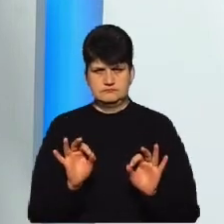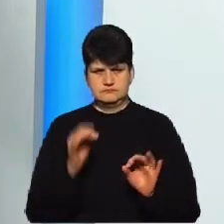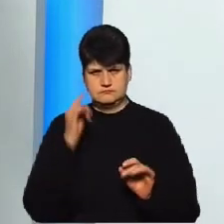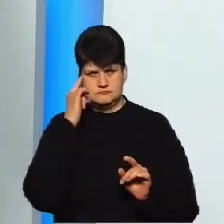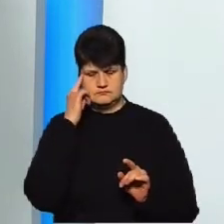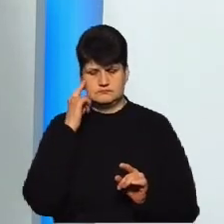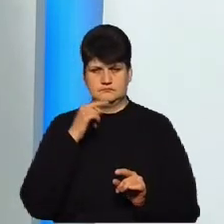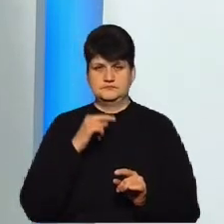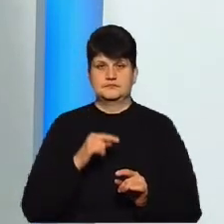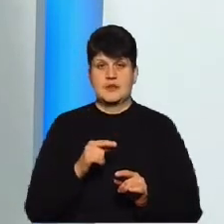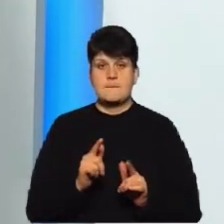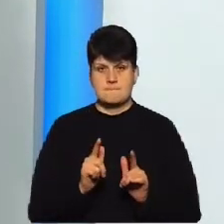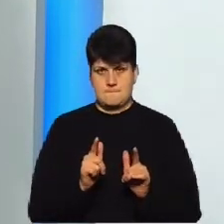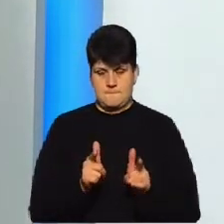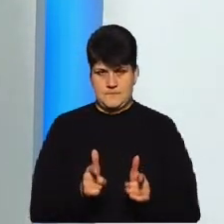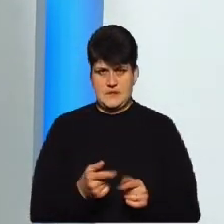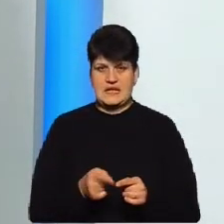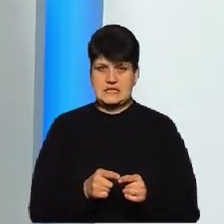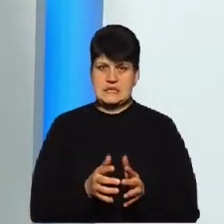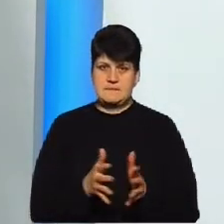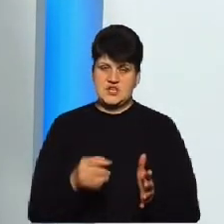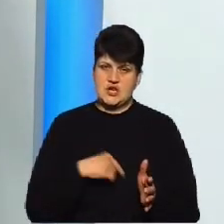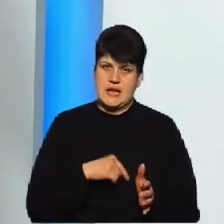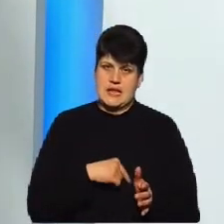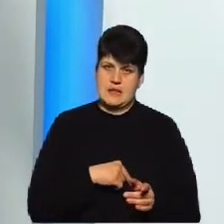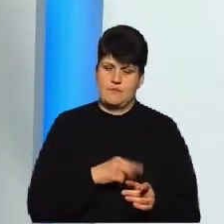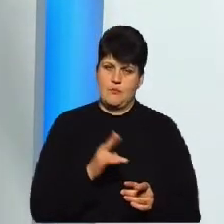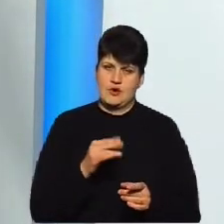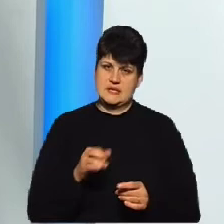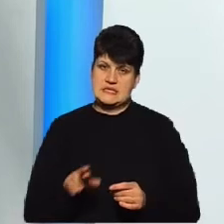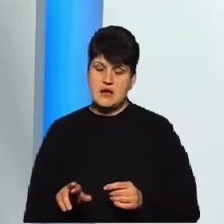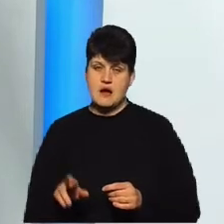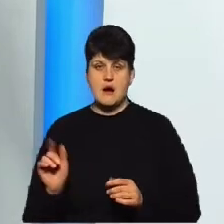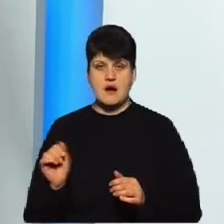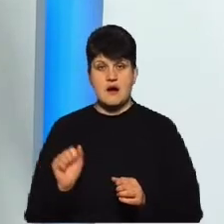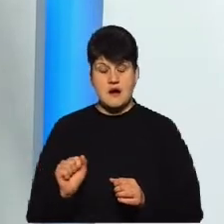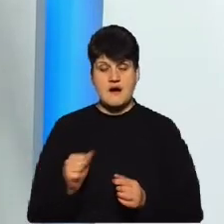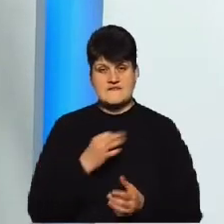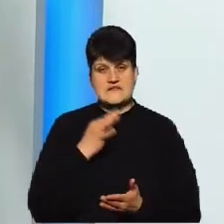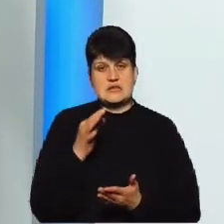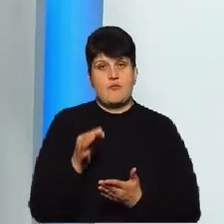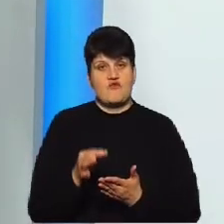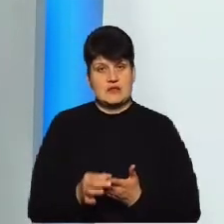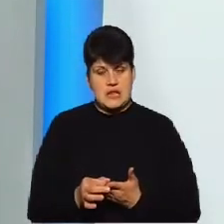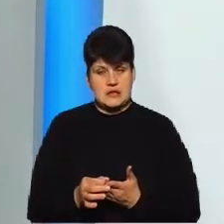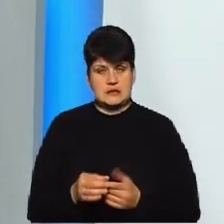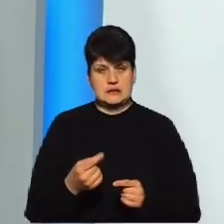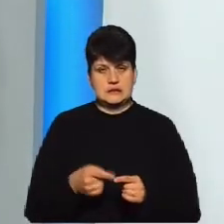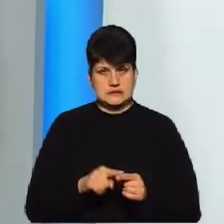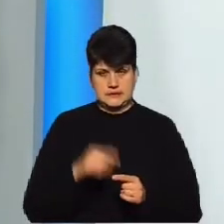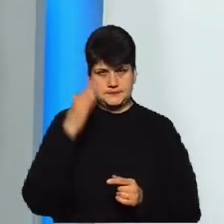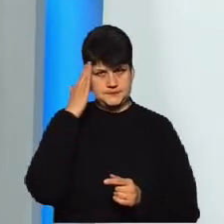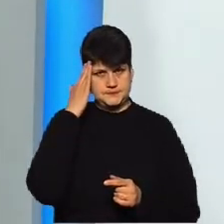Бо готовність – це більше емоція, розумієте? І, скажімо так, відповідальність, і це